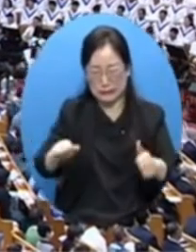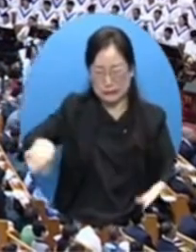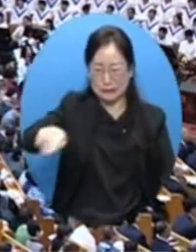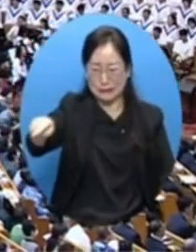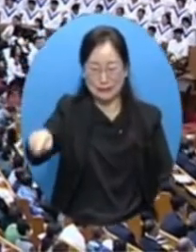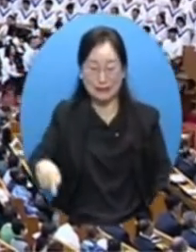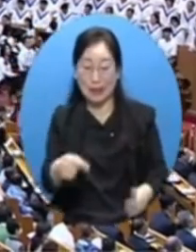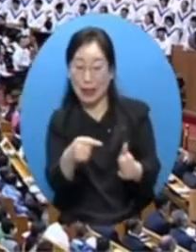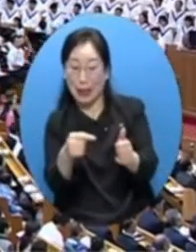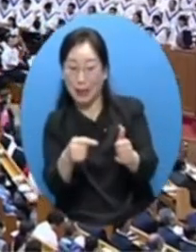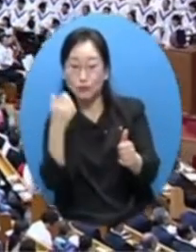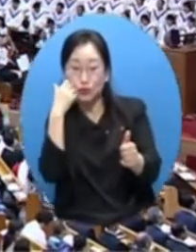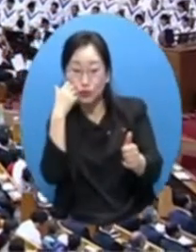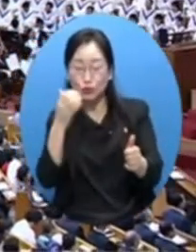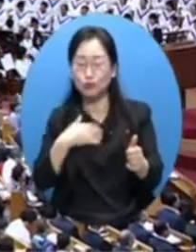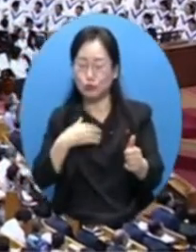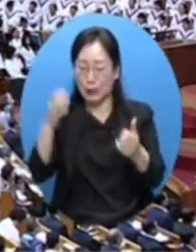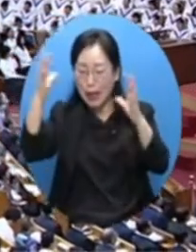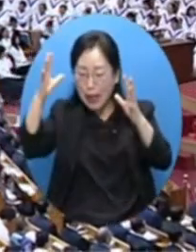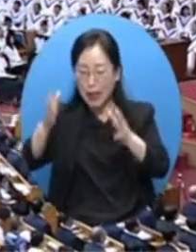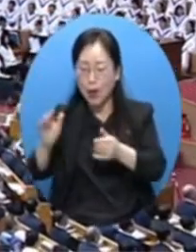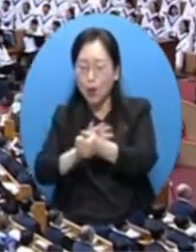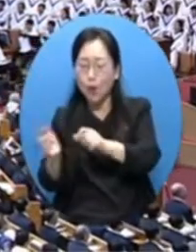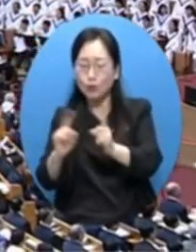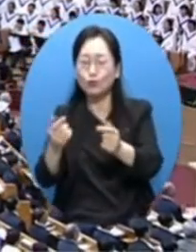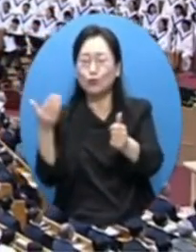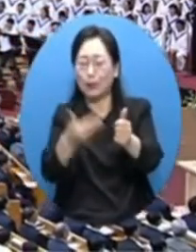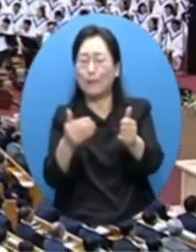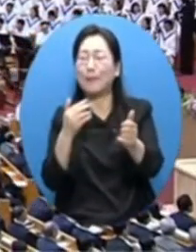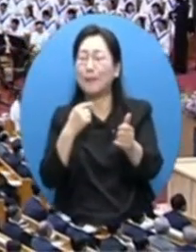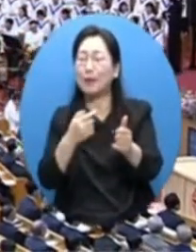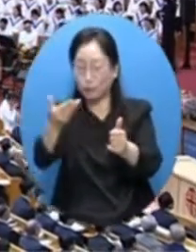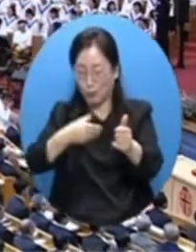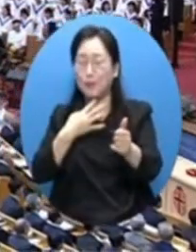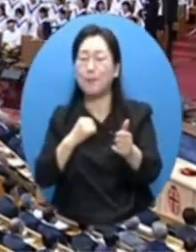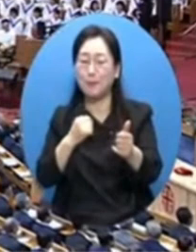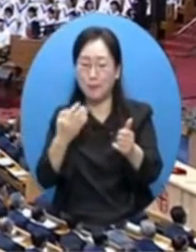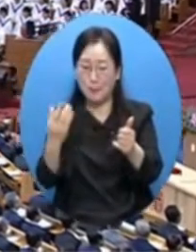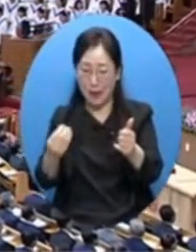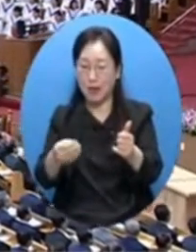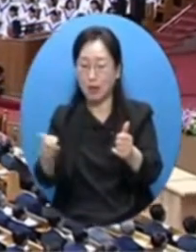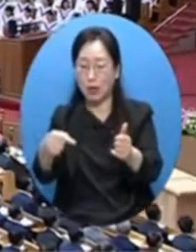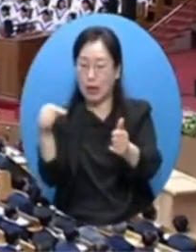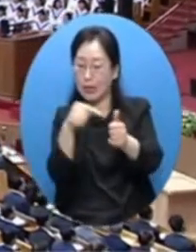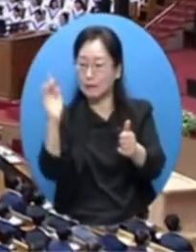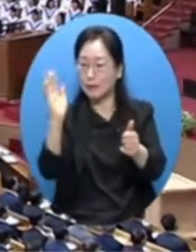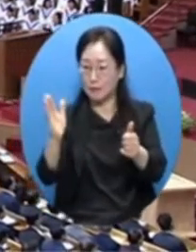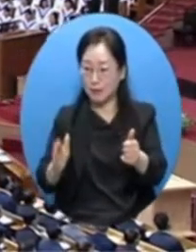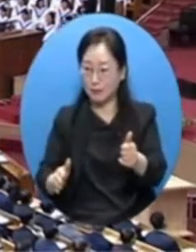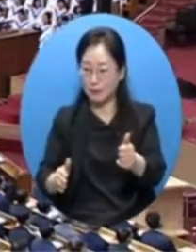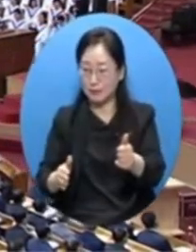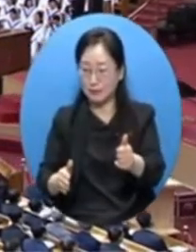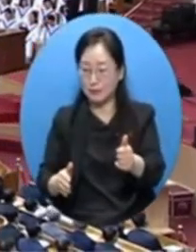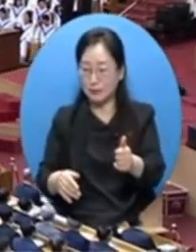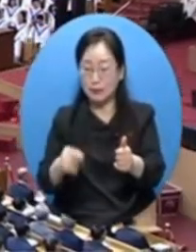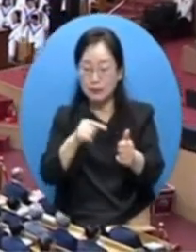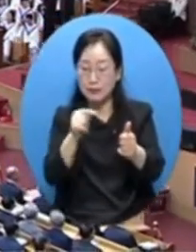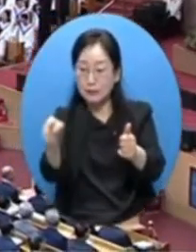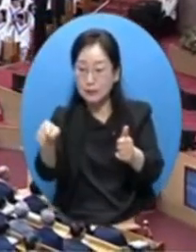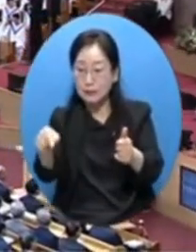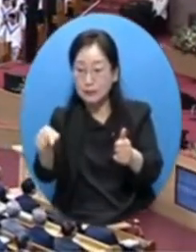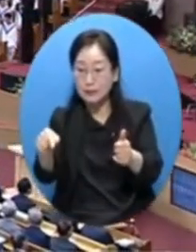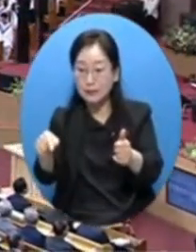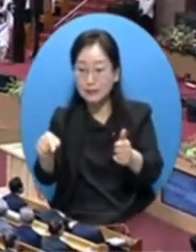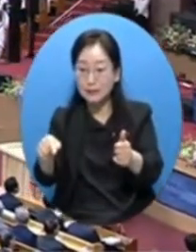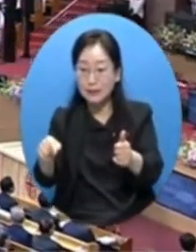사람 우리 아이 고쳐준 사람이니까 손대지 말라고. 그래가지고 강도 중에 한 사람이 그 동네에서 이